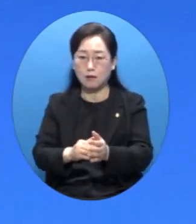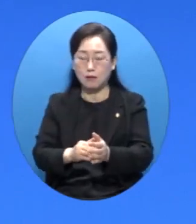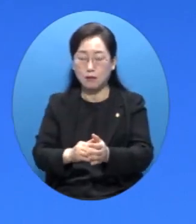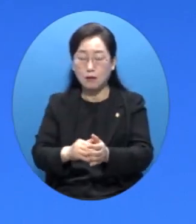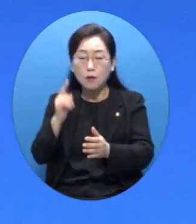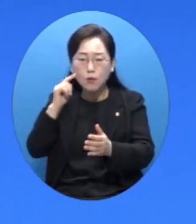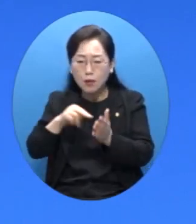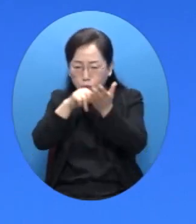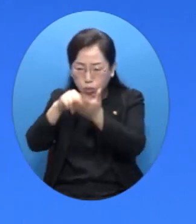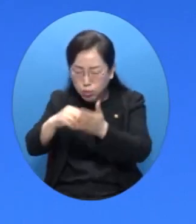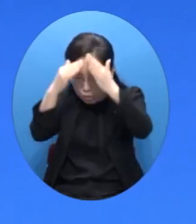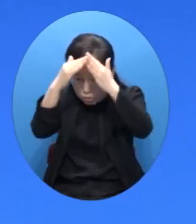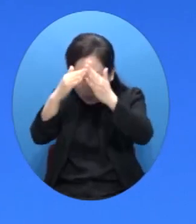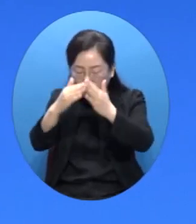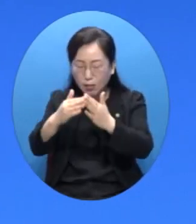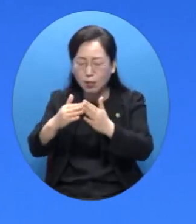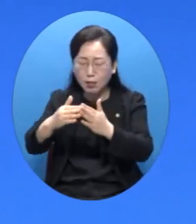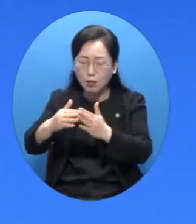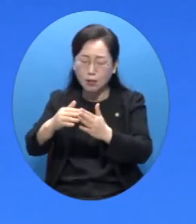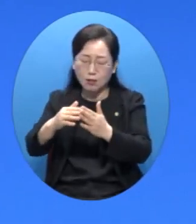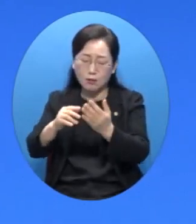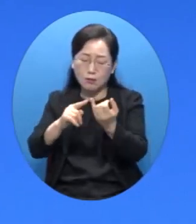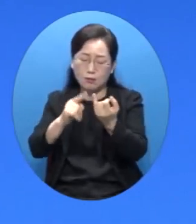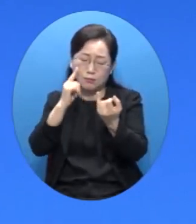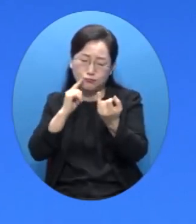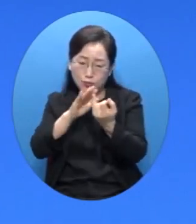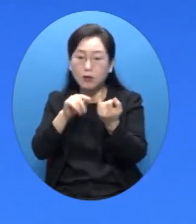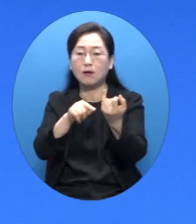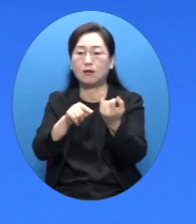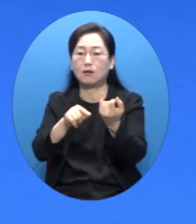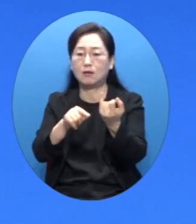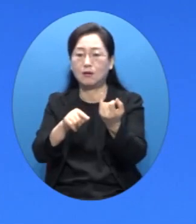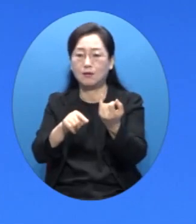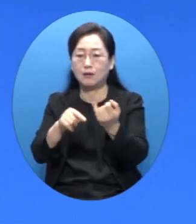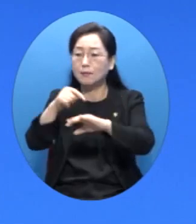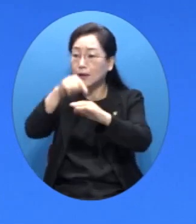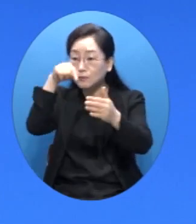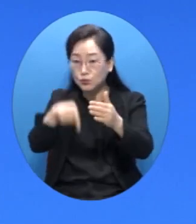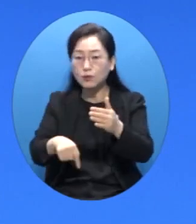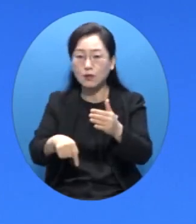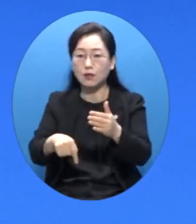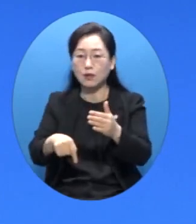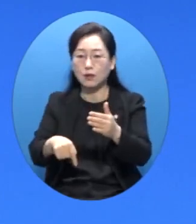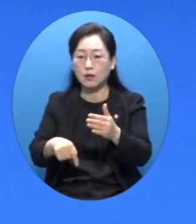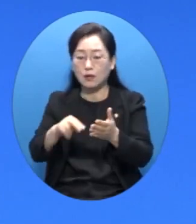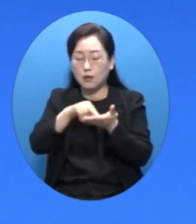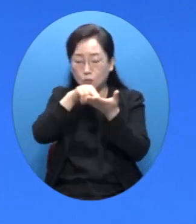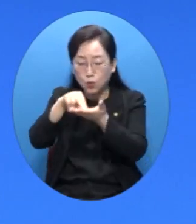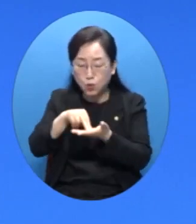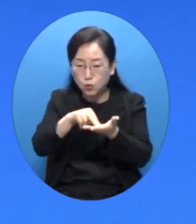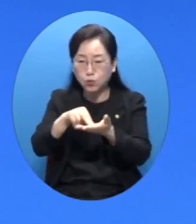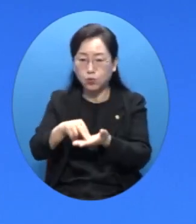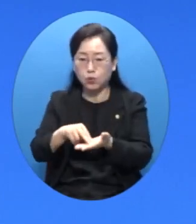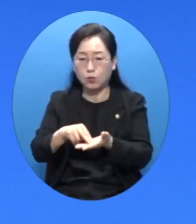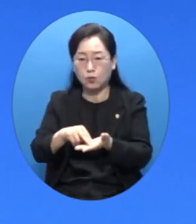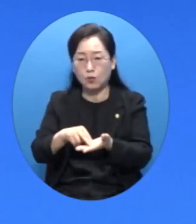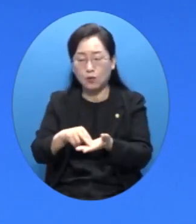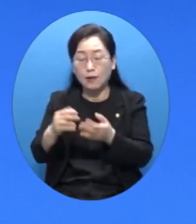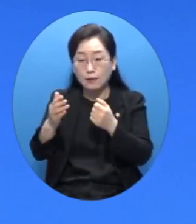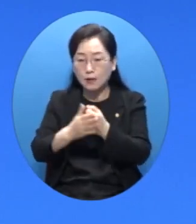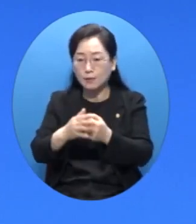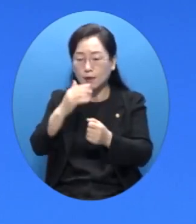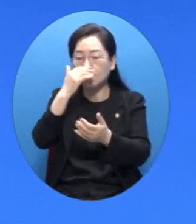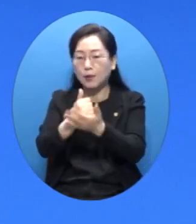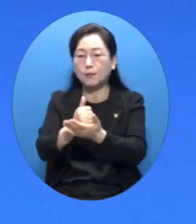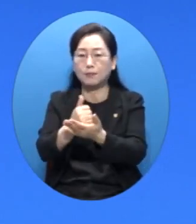이 같은 비극을 우리가 본 것입니다. 그 마음속에 있는 고독함과 외로움에 짓눌려서 이 같은 범죄를